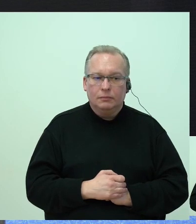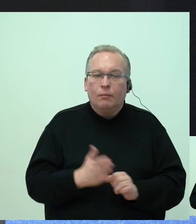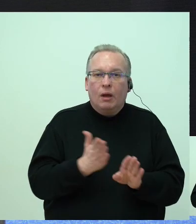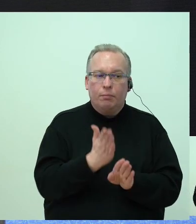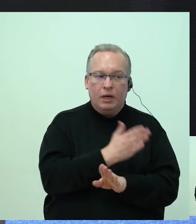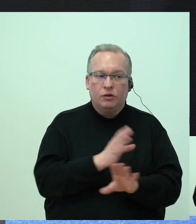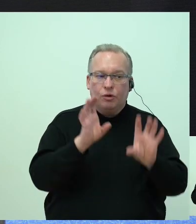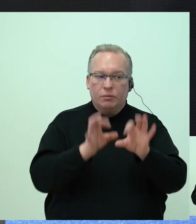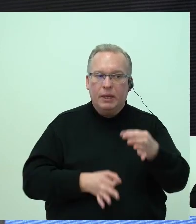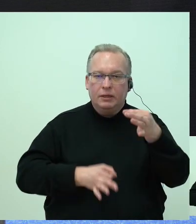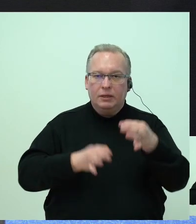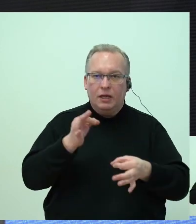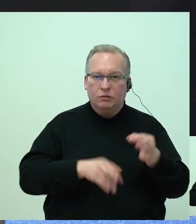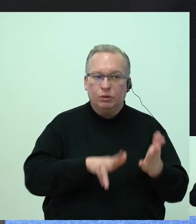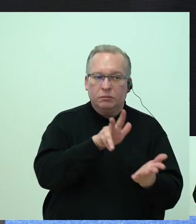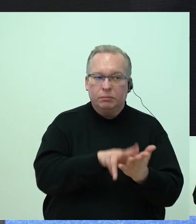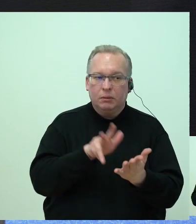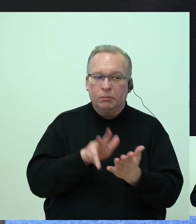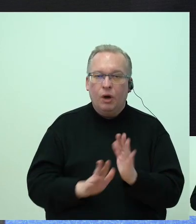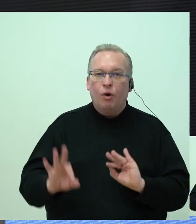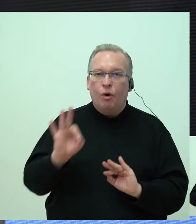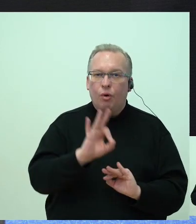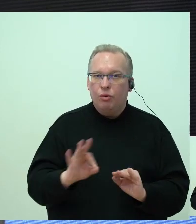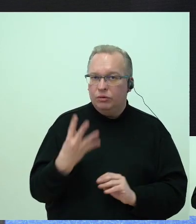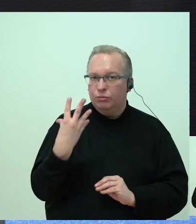Prieš konstituciniam teismui priimant sprendimą dėl jo